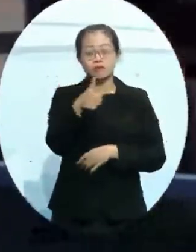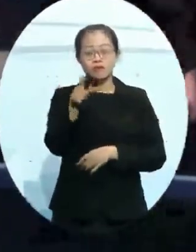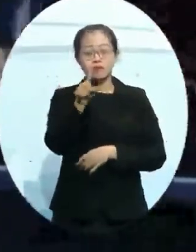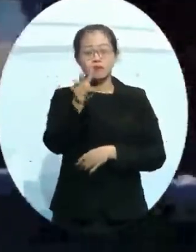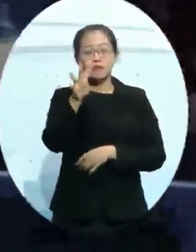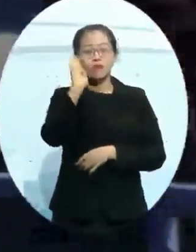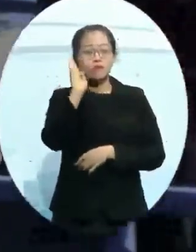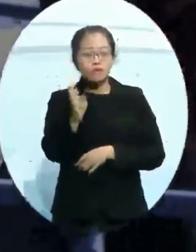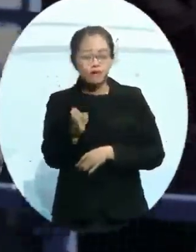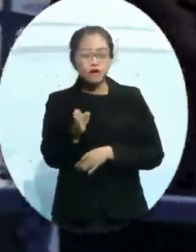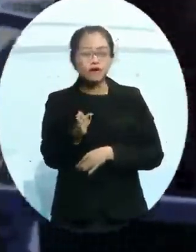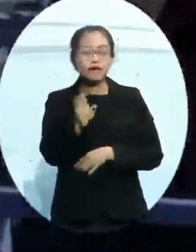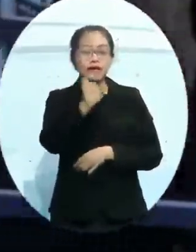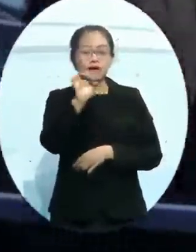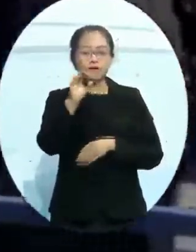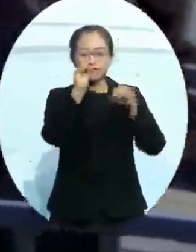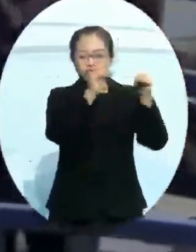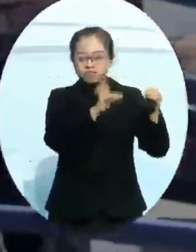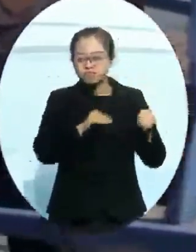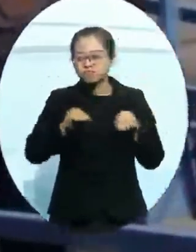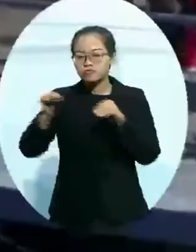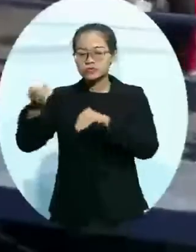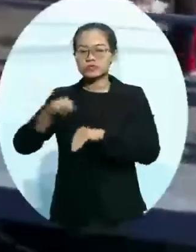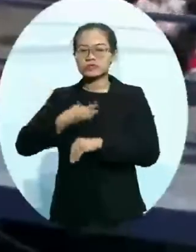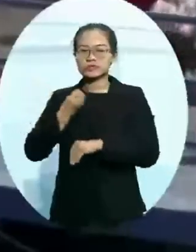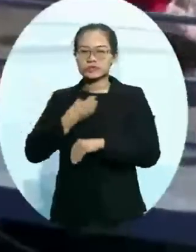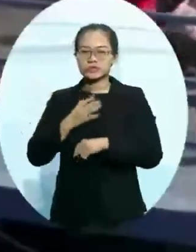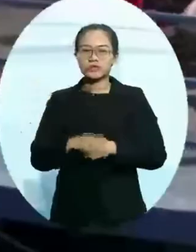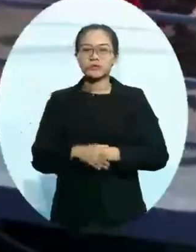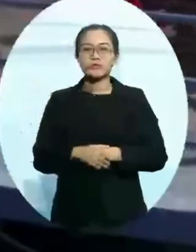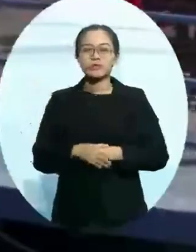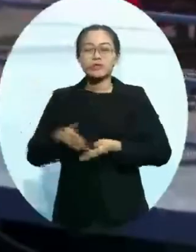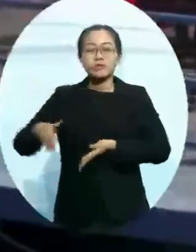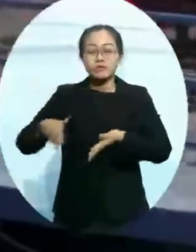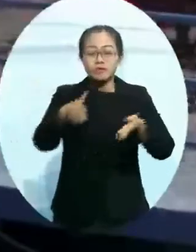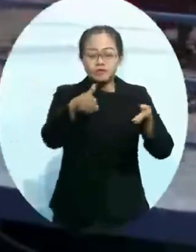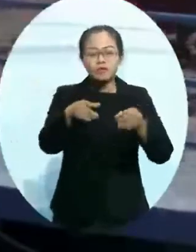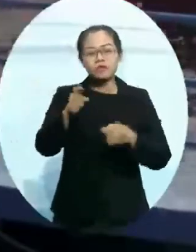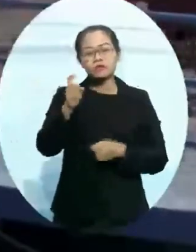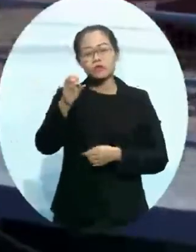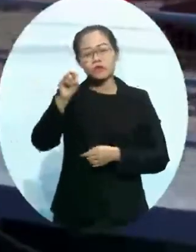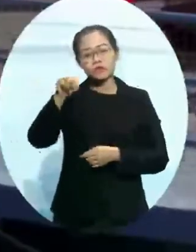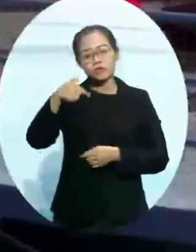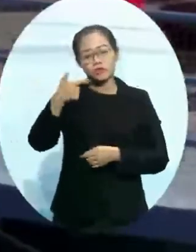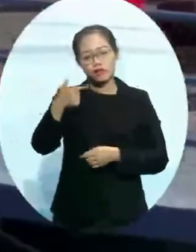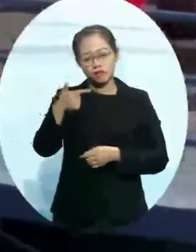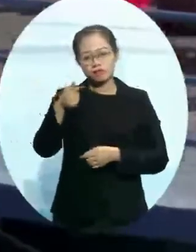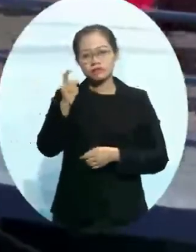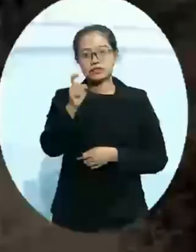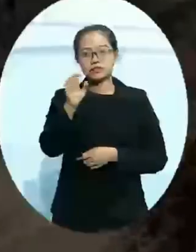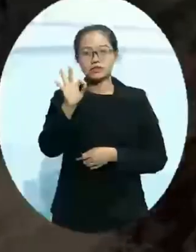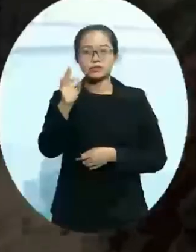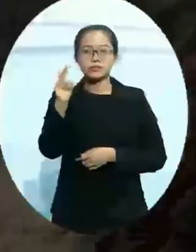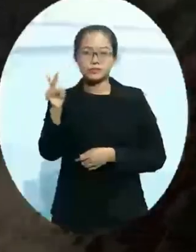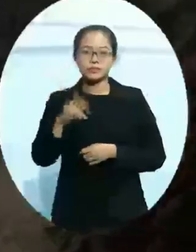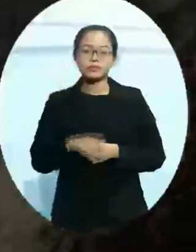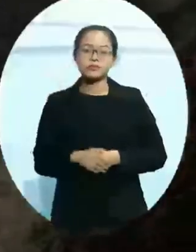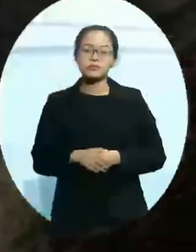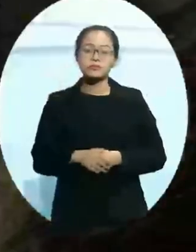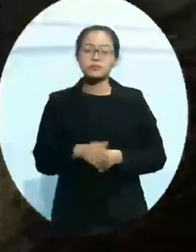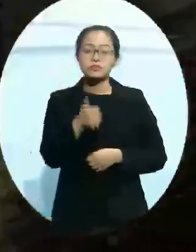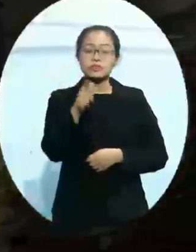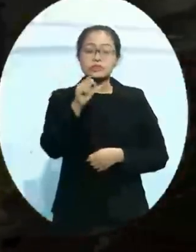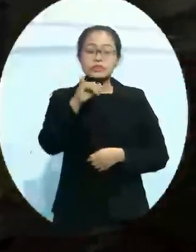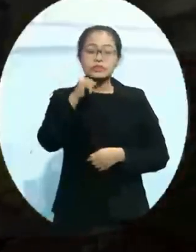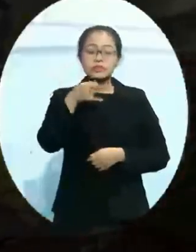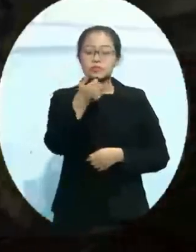đến EU trong 5 tháng đầu năm 2022 qua tuyến đường phía đông Địa Trung Hải. Trong đó, chỉ riêng Ship đã tiếp nhận 2/3 số người di